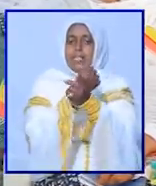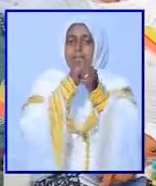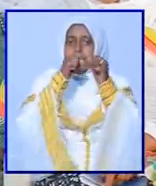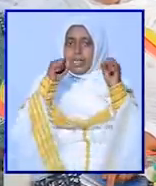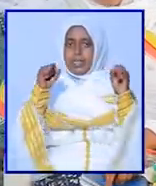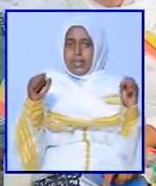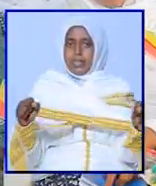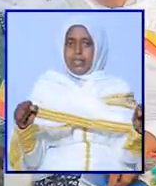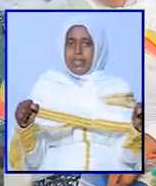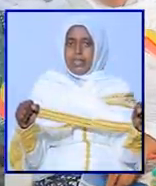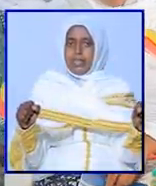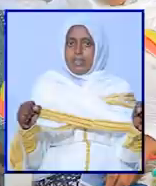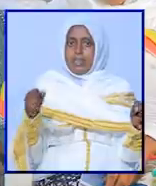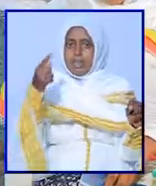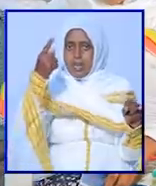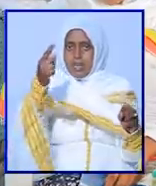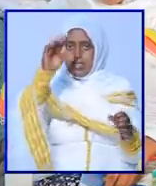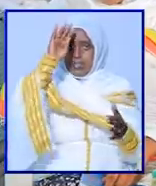ዓለምን ለማዳን